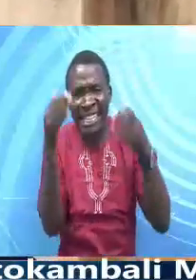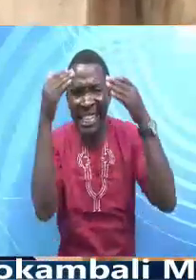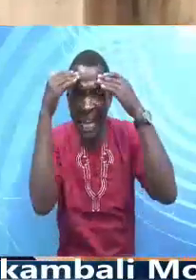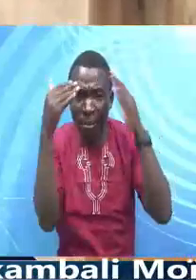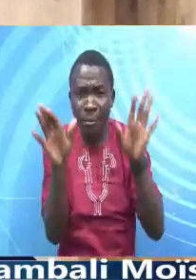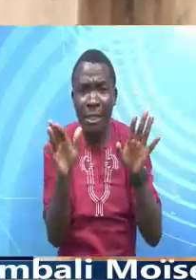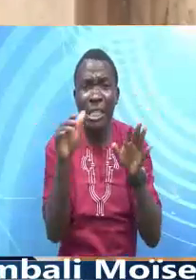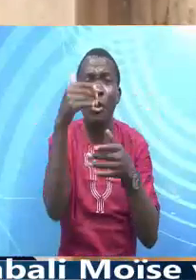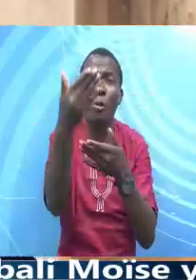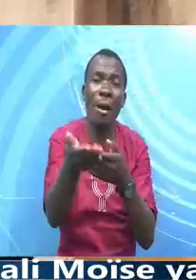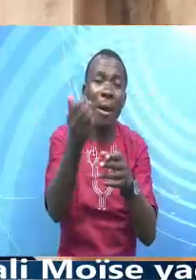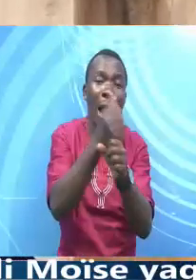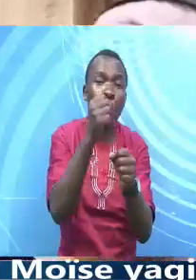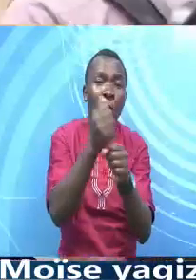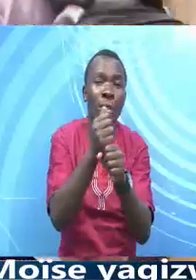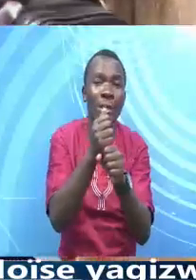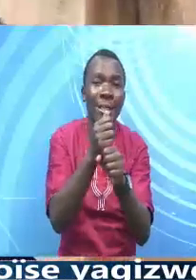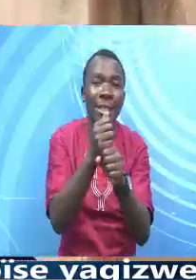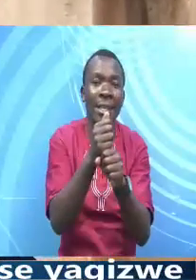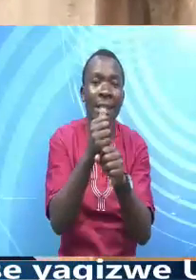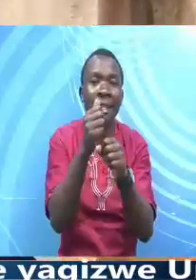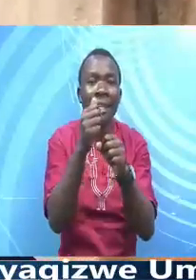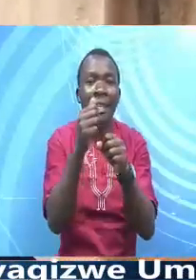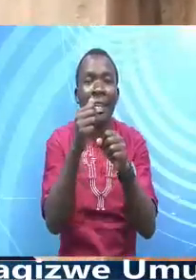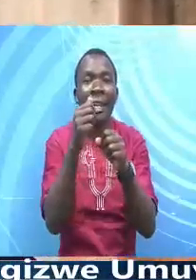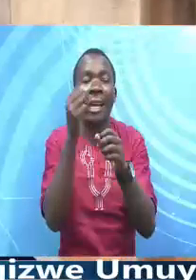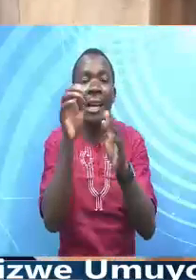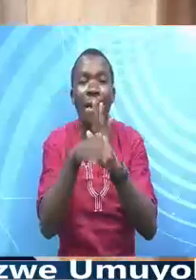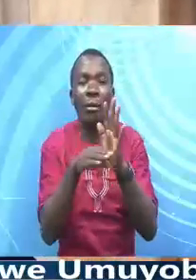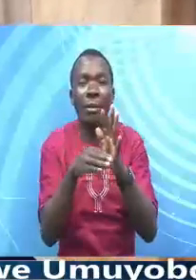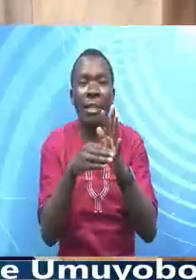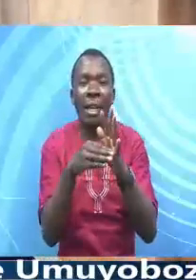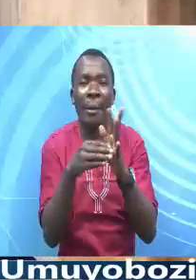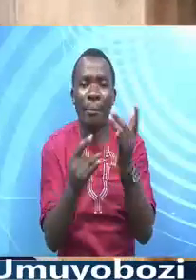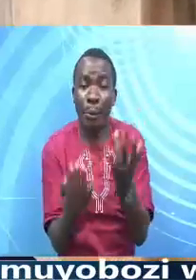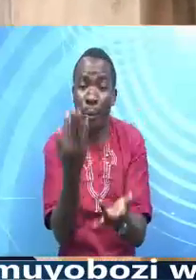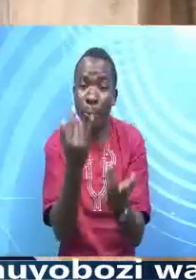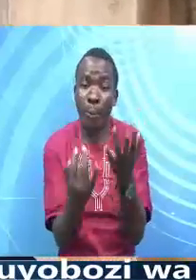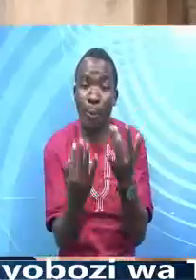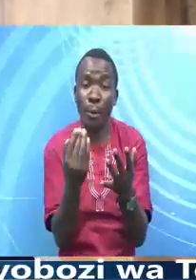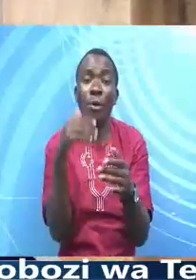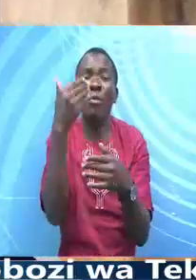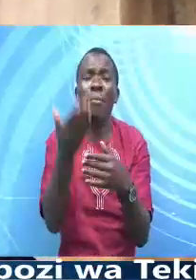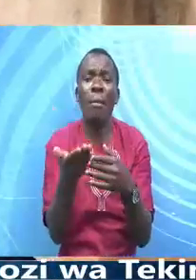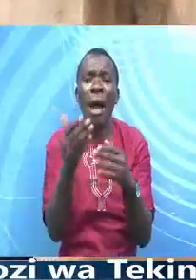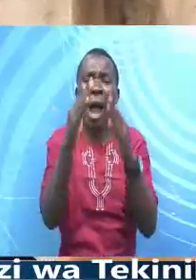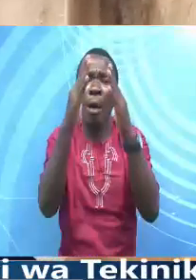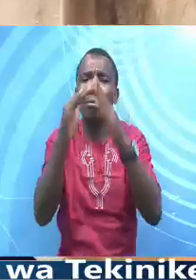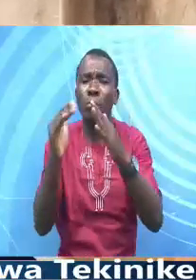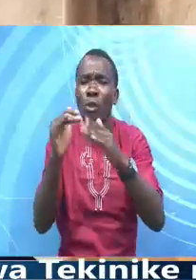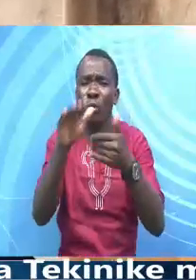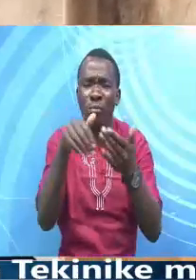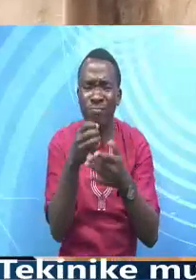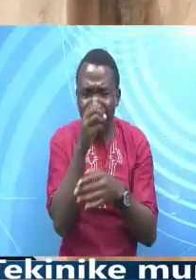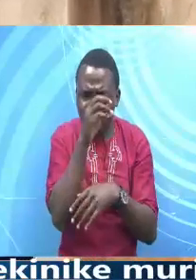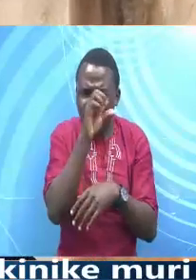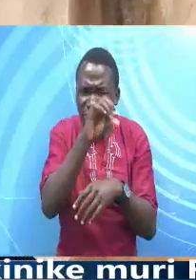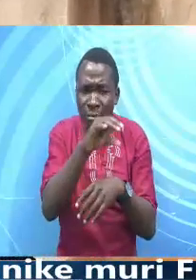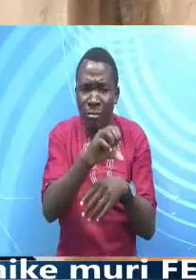Noneho baba bakoze umukwabo wo kuzitwika, niba ari ibijanja umudugudu wose ugatama ugatamwa n'umunuko.